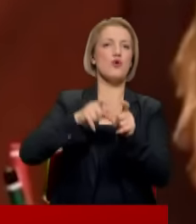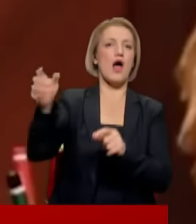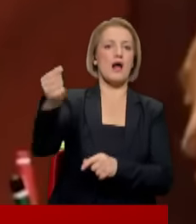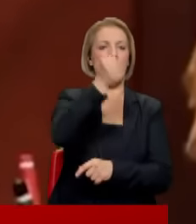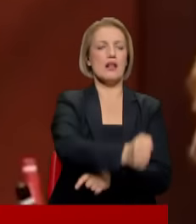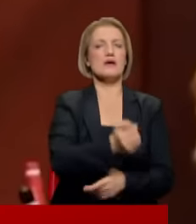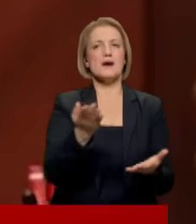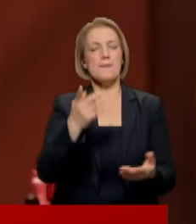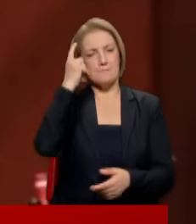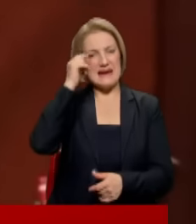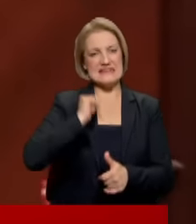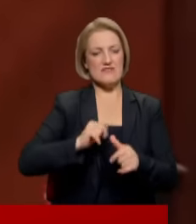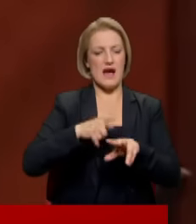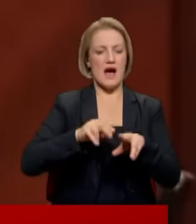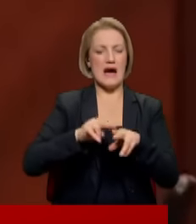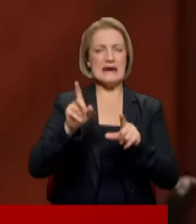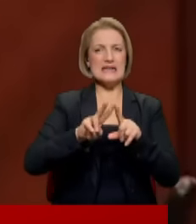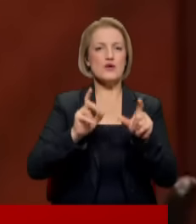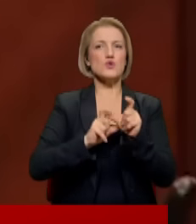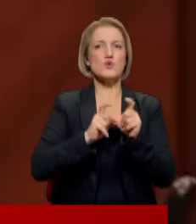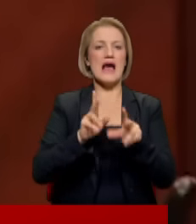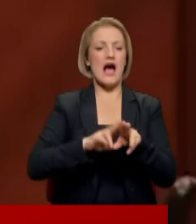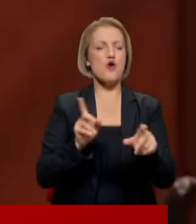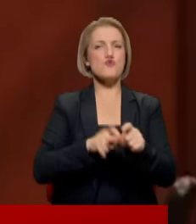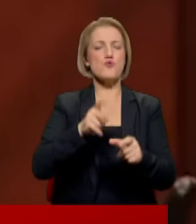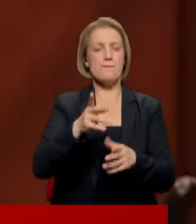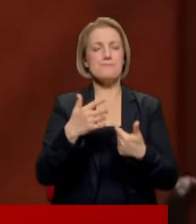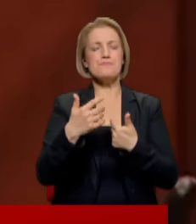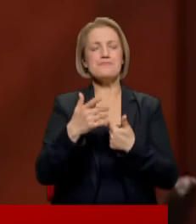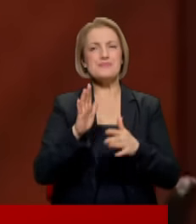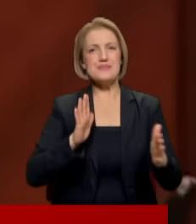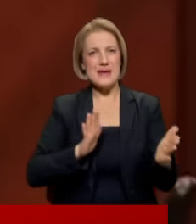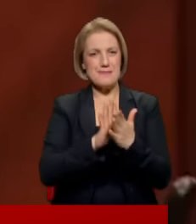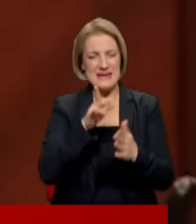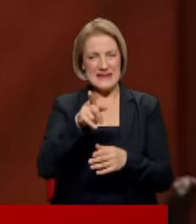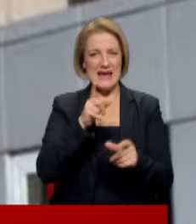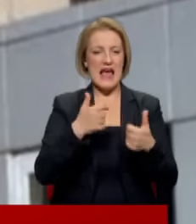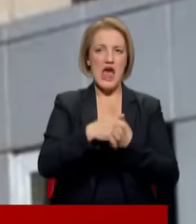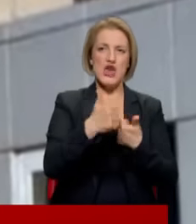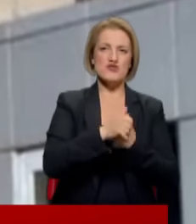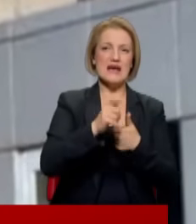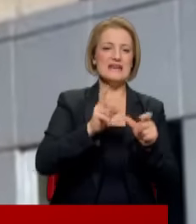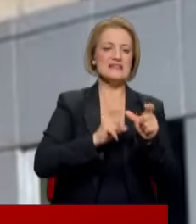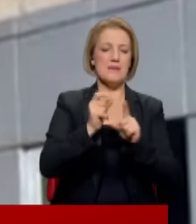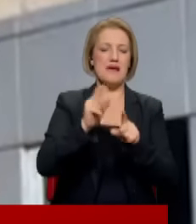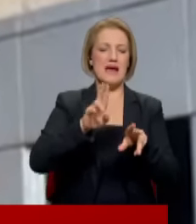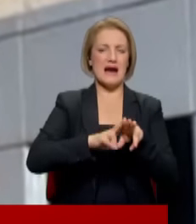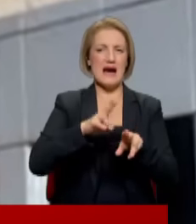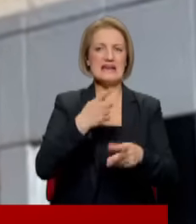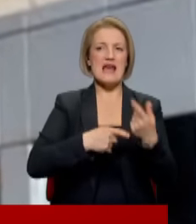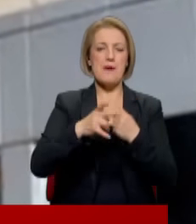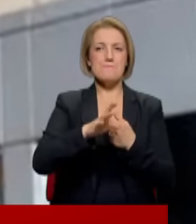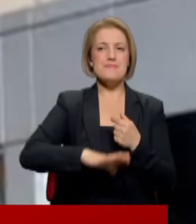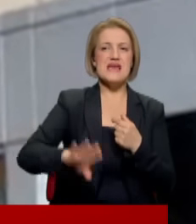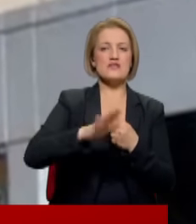muhalefetin başsavcı Akın Gürlek Kayyum tepkiler arasında Eşi Elif Gülşah gürleyin SPK yönetim kurulu üyeliğine atanması